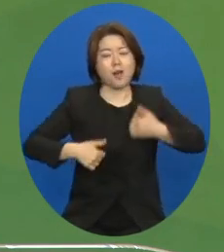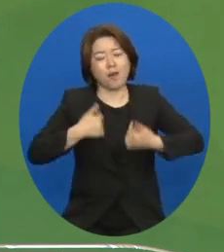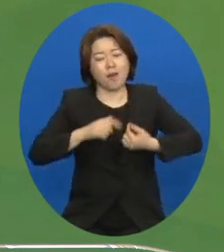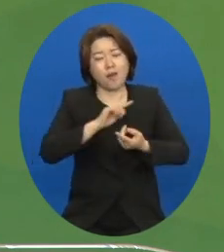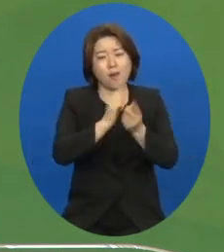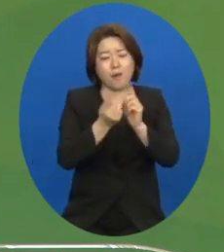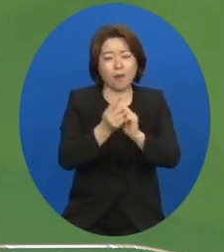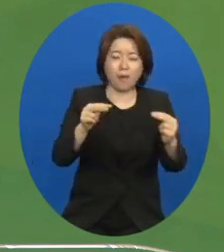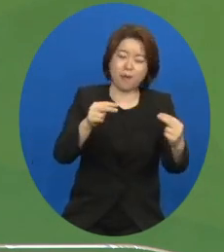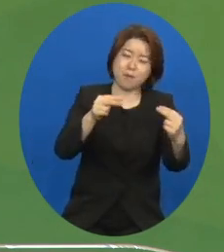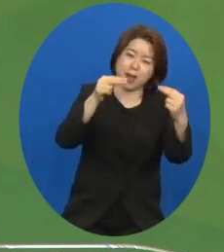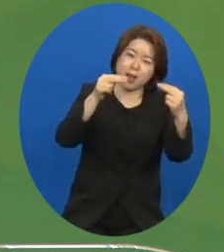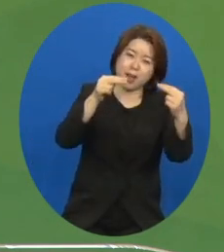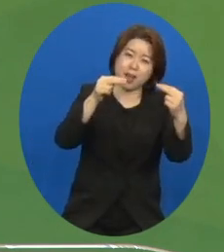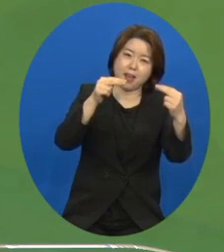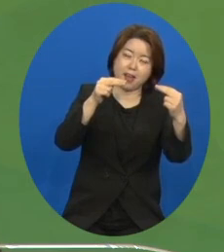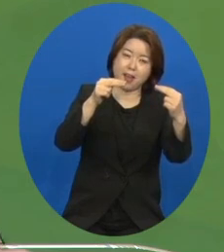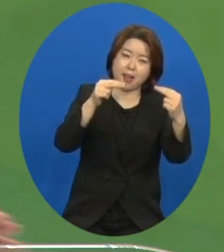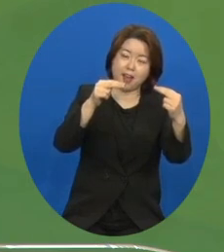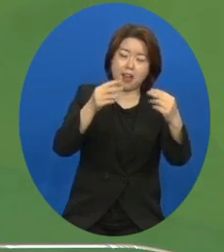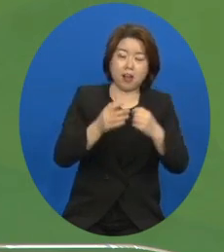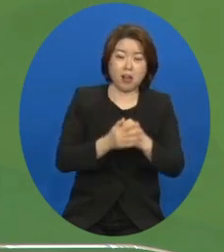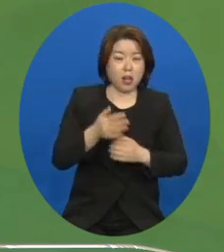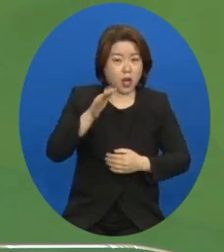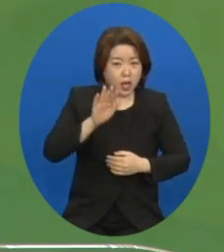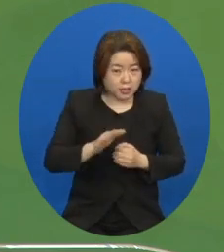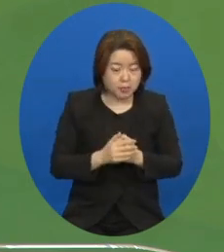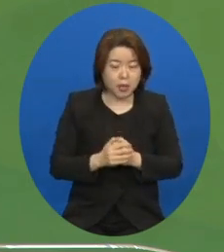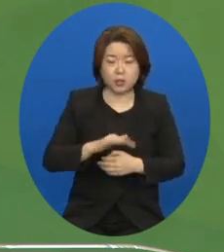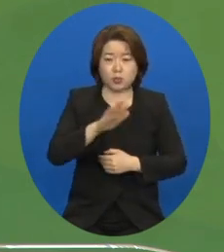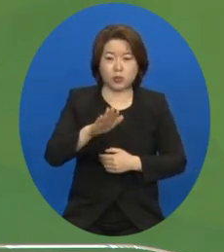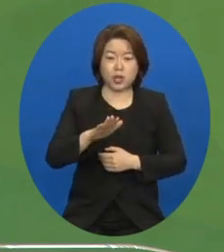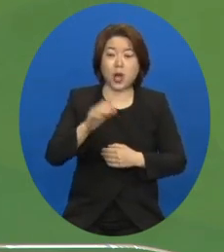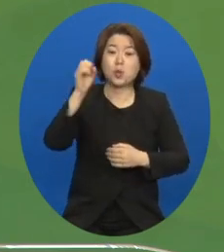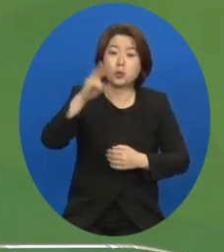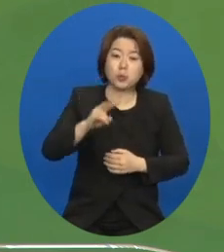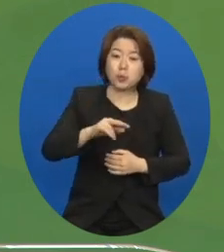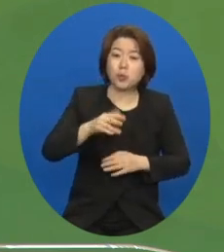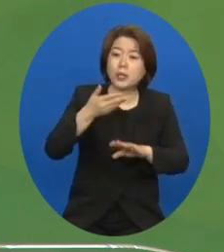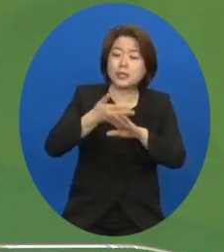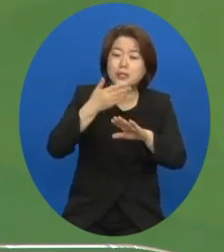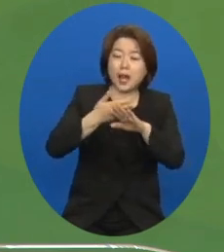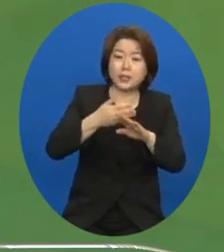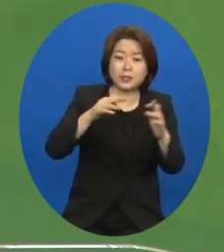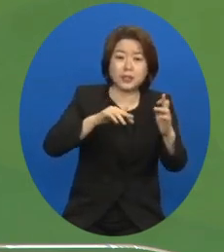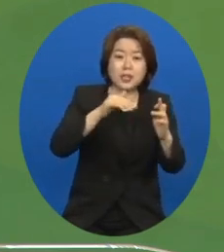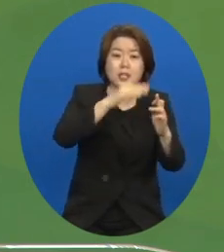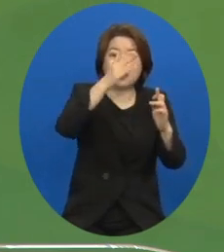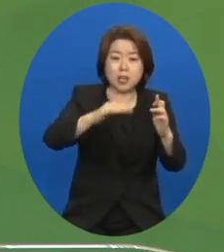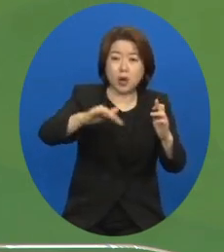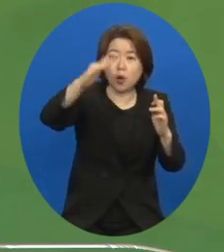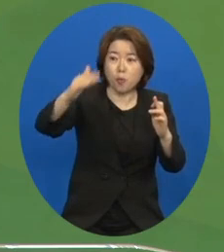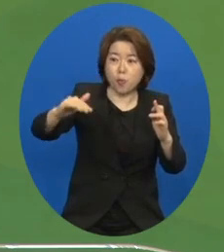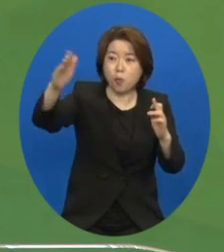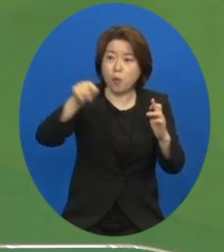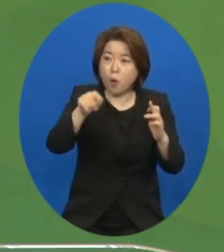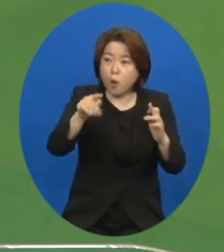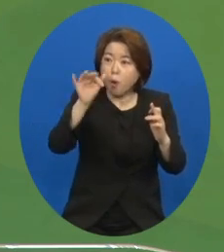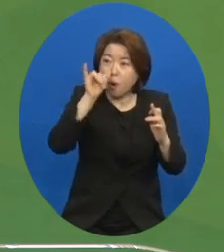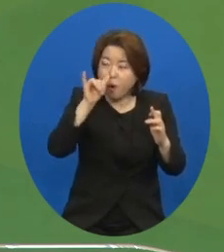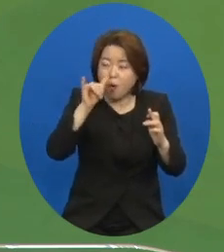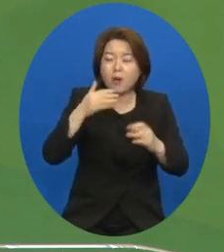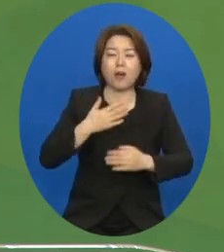서로를 바라봅니다. 그러나 아직도 우리가 올라야 할 산 등성이가 또 앞에 놓여 있는 줄